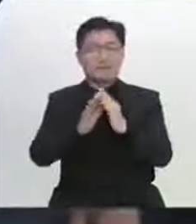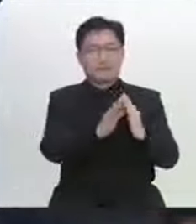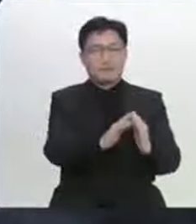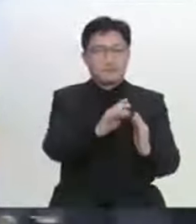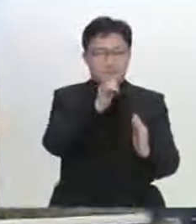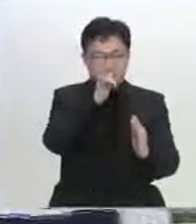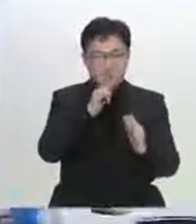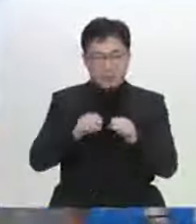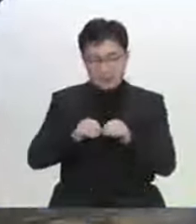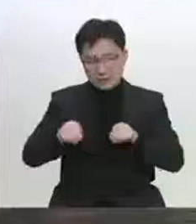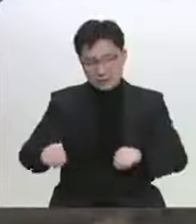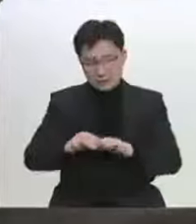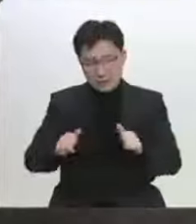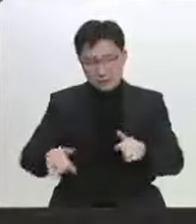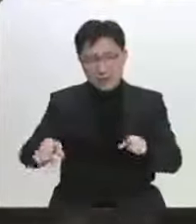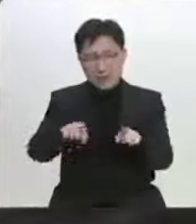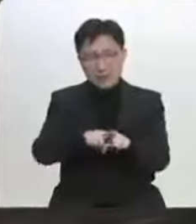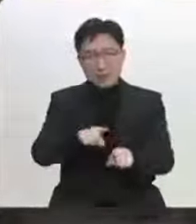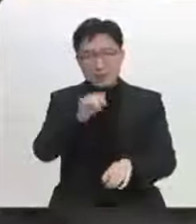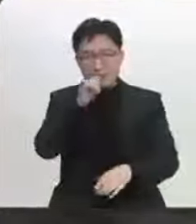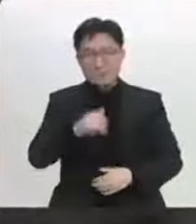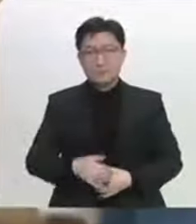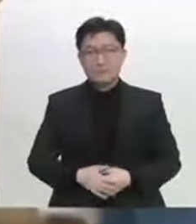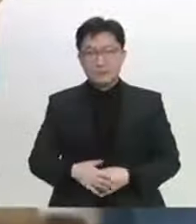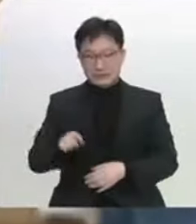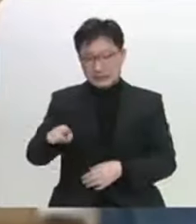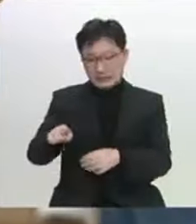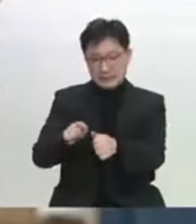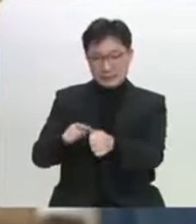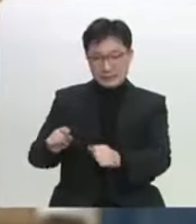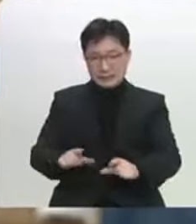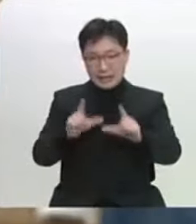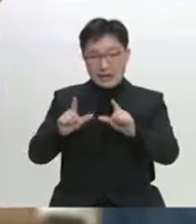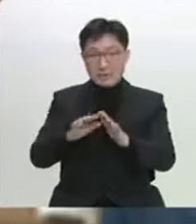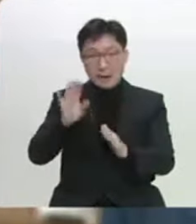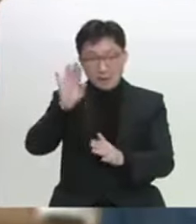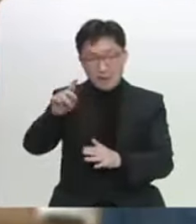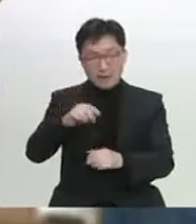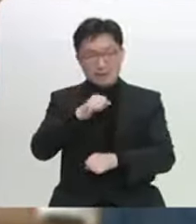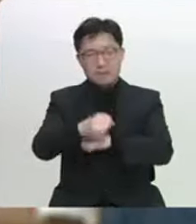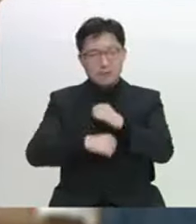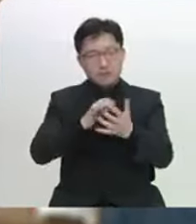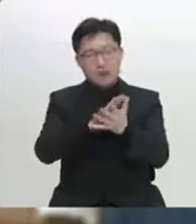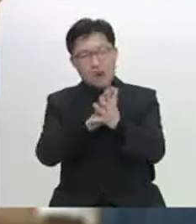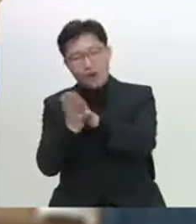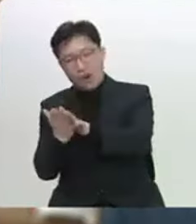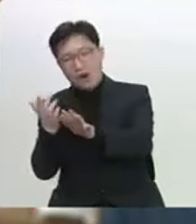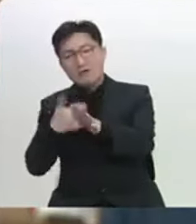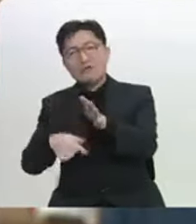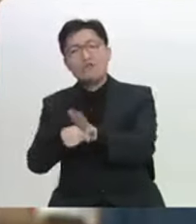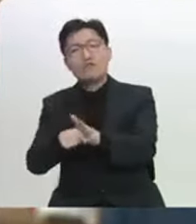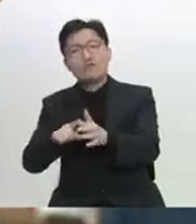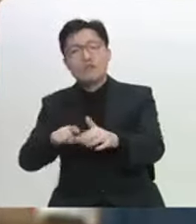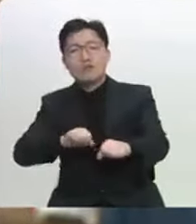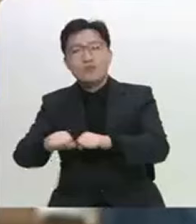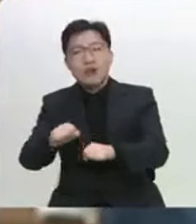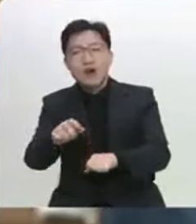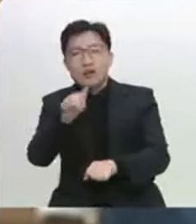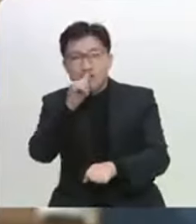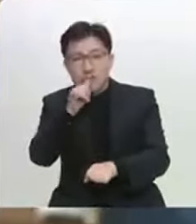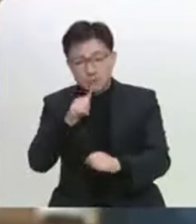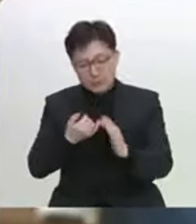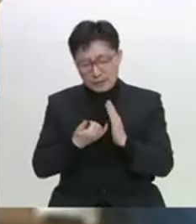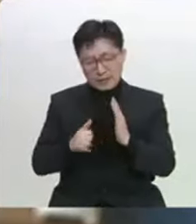동지들의 감회도 남다릅니다. 선생님의 삶이 5.18 민주화 운동과 깊은 관련이 있어서 가족의